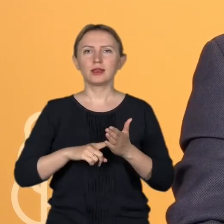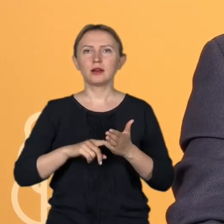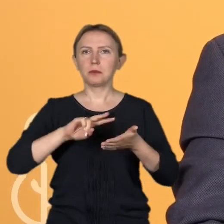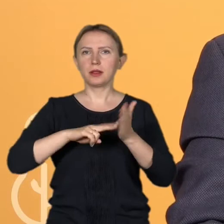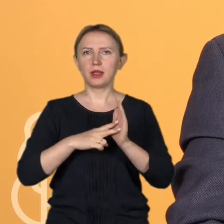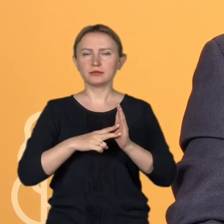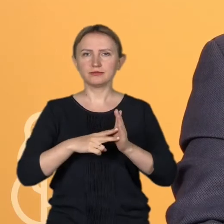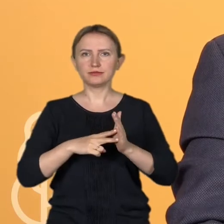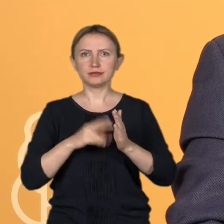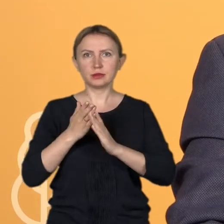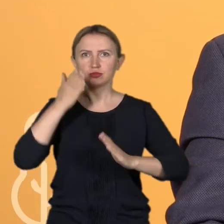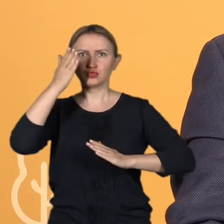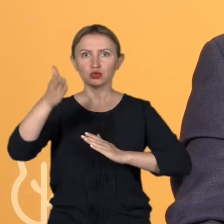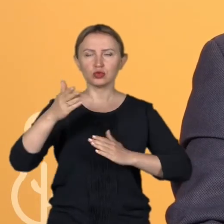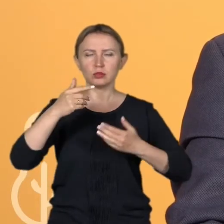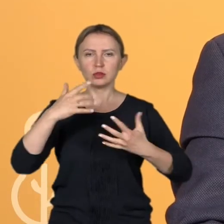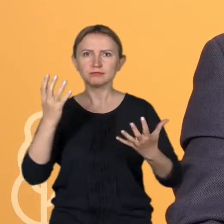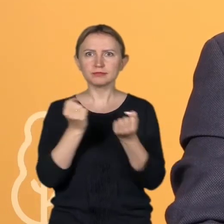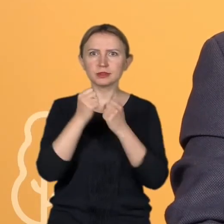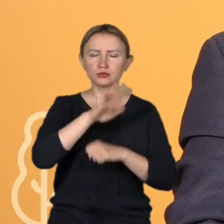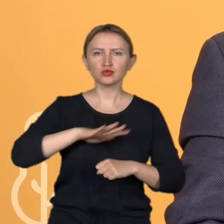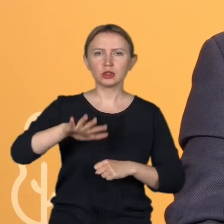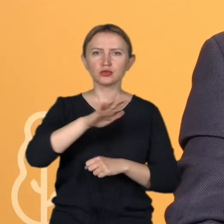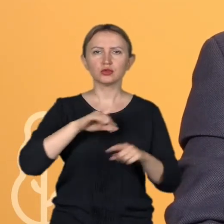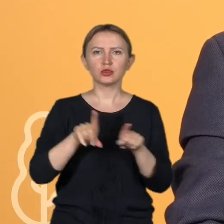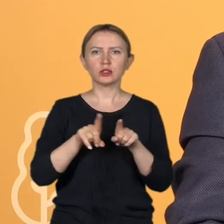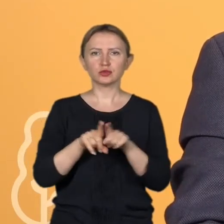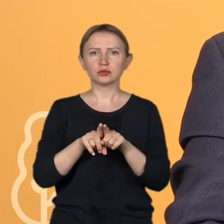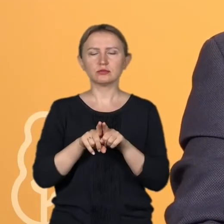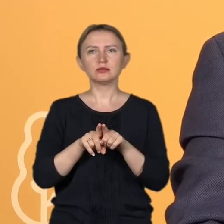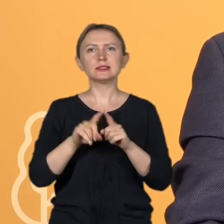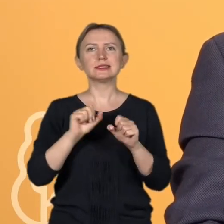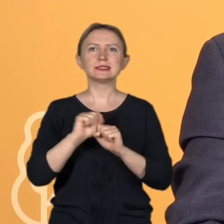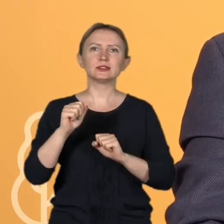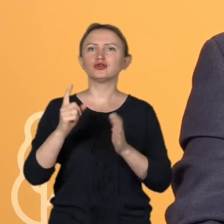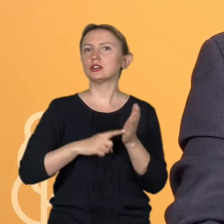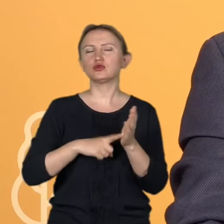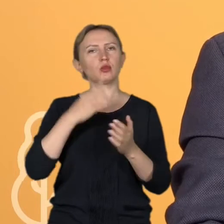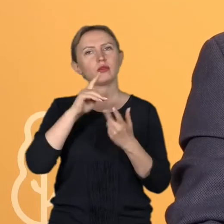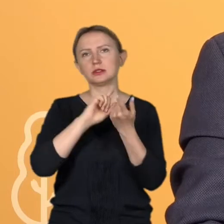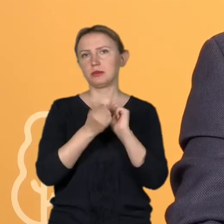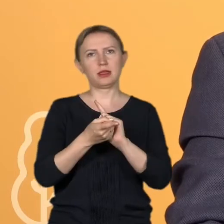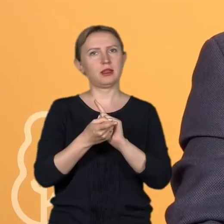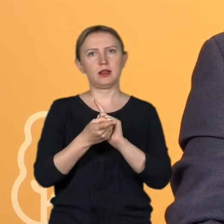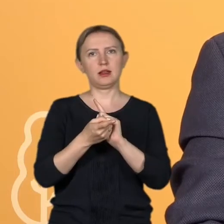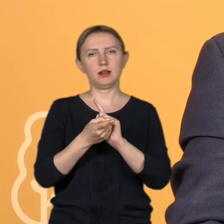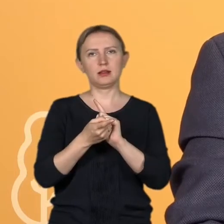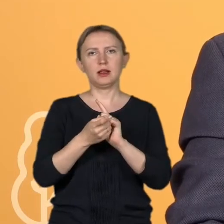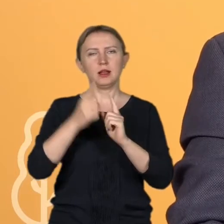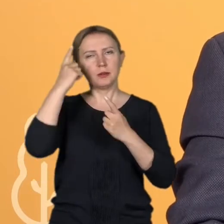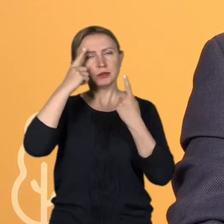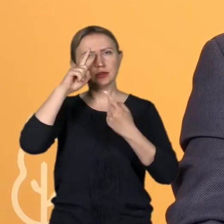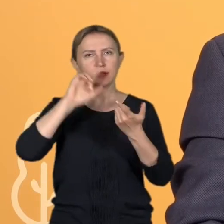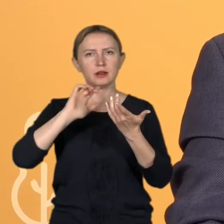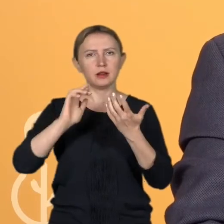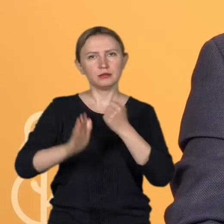strategicznym, to w tej chwili odkrywamy na nowo, jeśli chodzi o przestrzeń, to też przechodzimy, mówi się często o pewnej zmianie paradygmatu. Tak